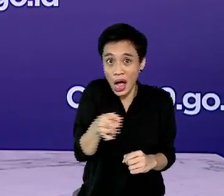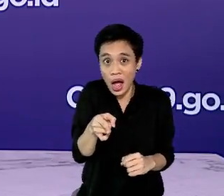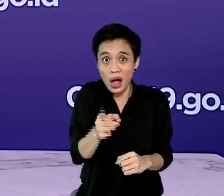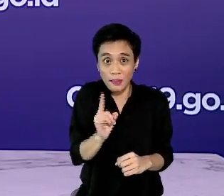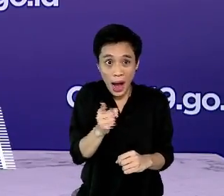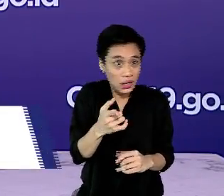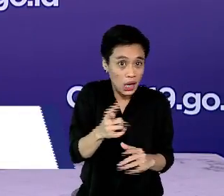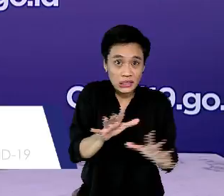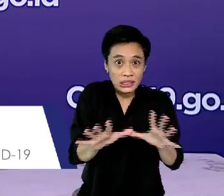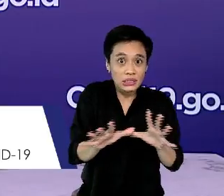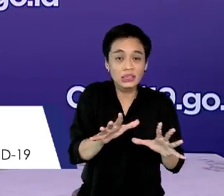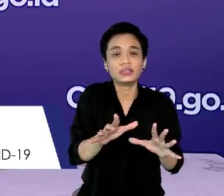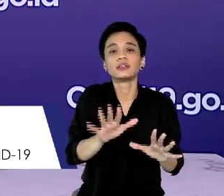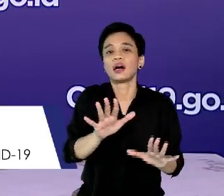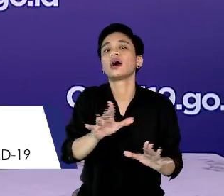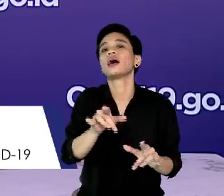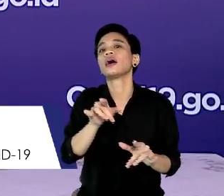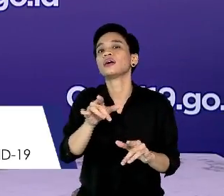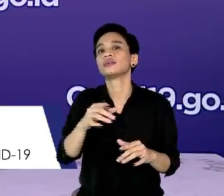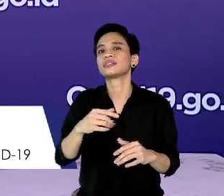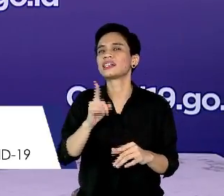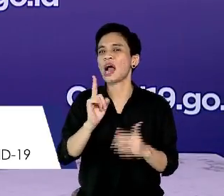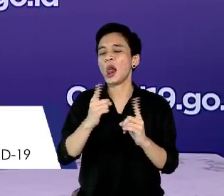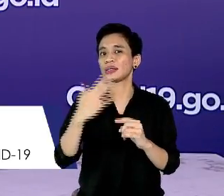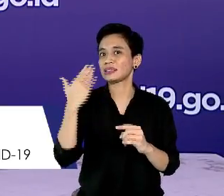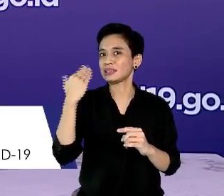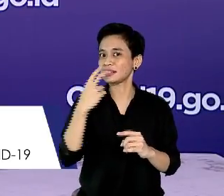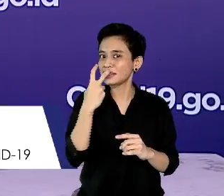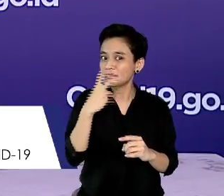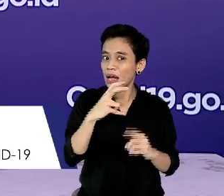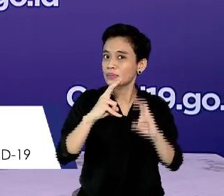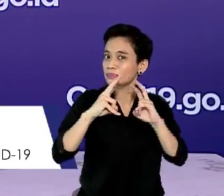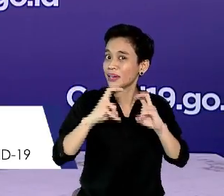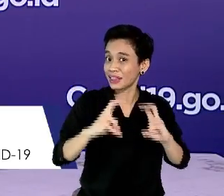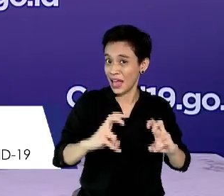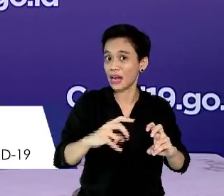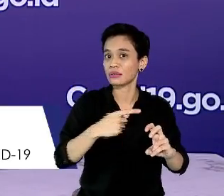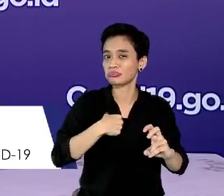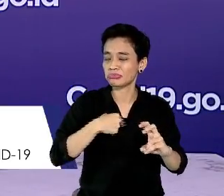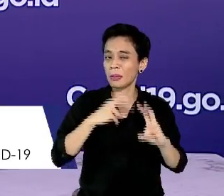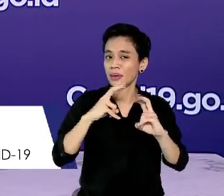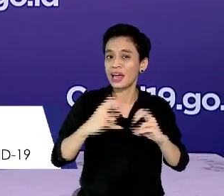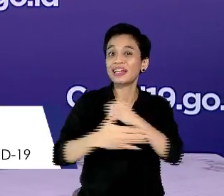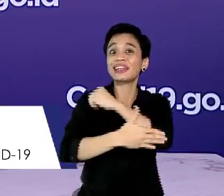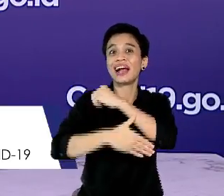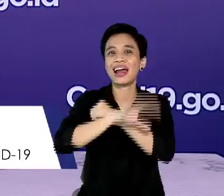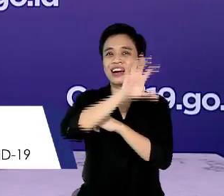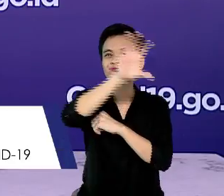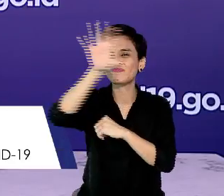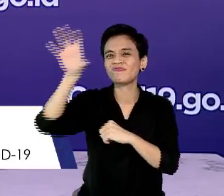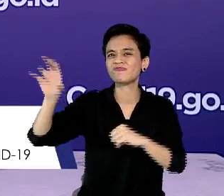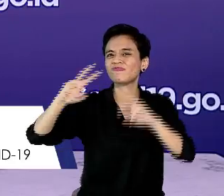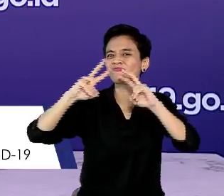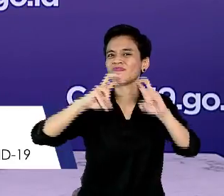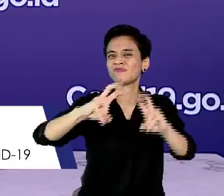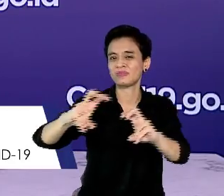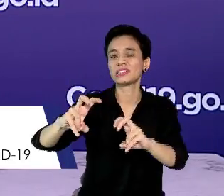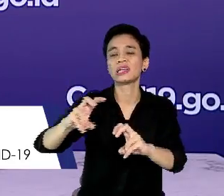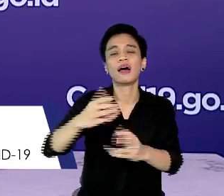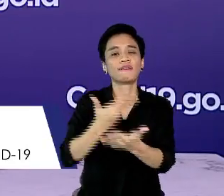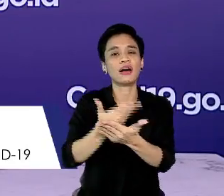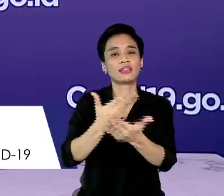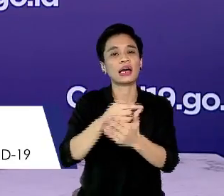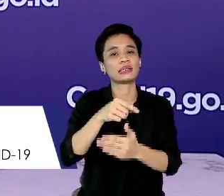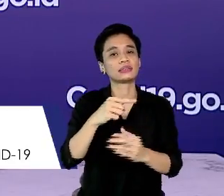itu seperti hasil yang didapat dari penelitian ilmiah di berbagai negara, tentunya itu virus yang